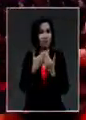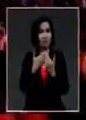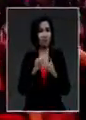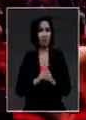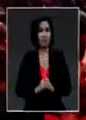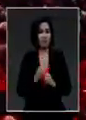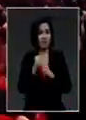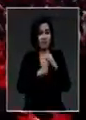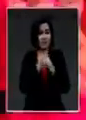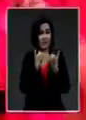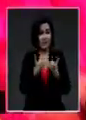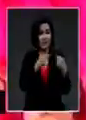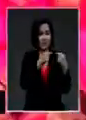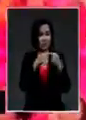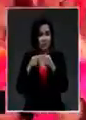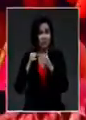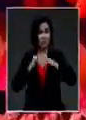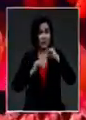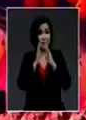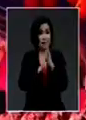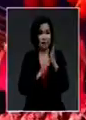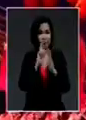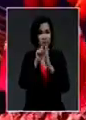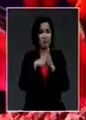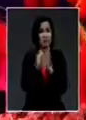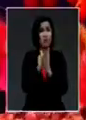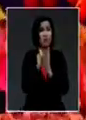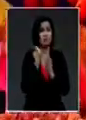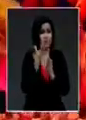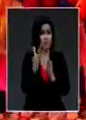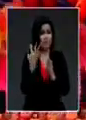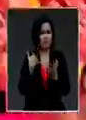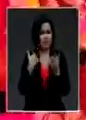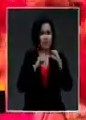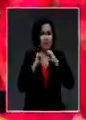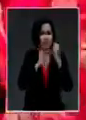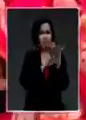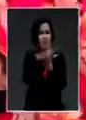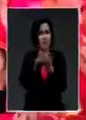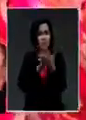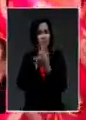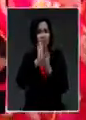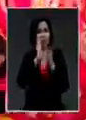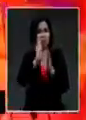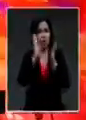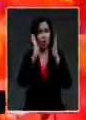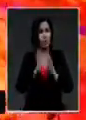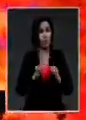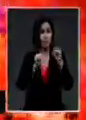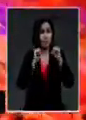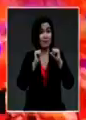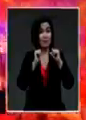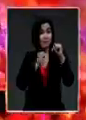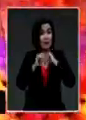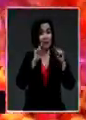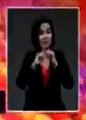ปีนี้มีการแสดงติดต่อกันนานถึง4ชั่วโมงไฮไลท์ของงานคือการแสดงที่ผสมผสานกันของบรรดาศิลปินจากเขตปกครองพิเศษ